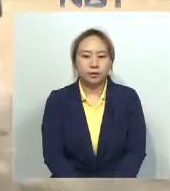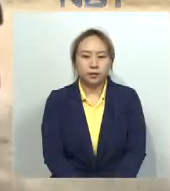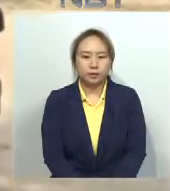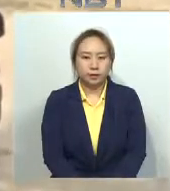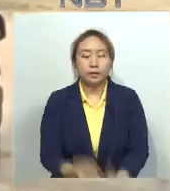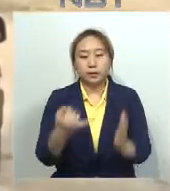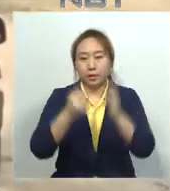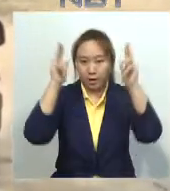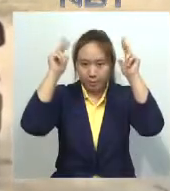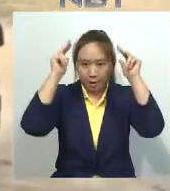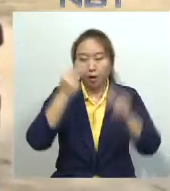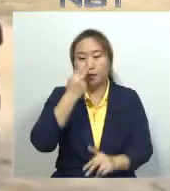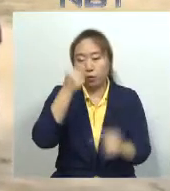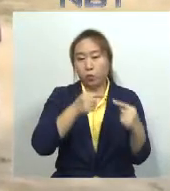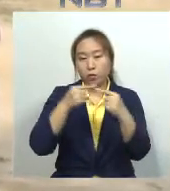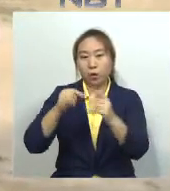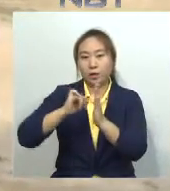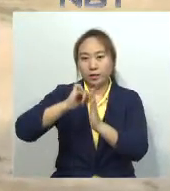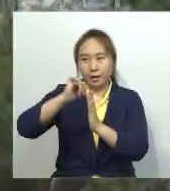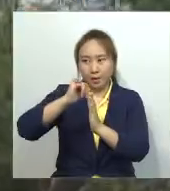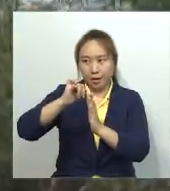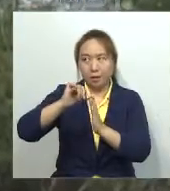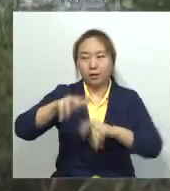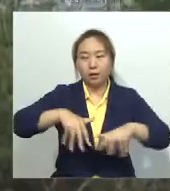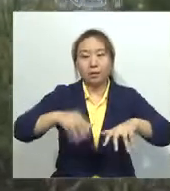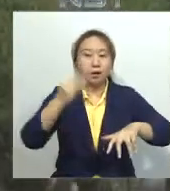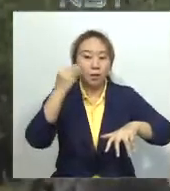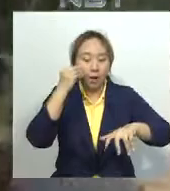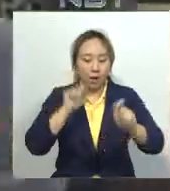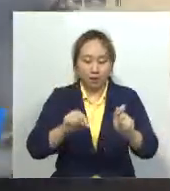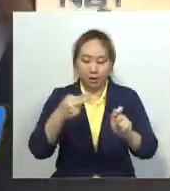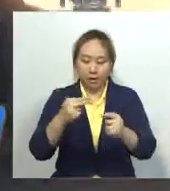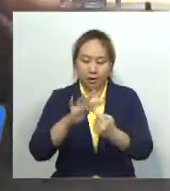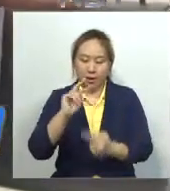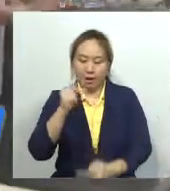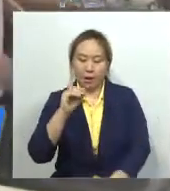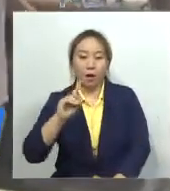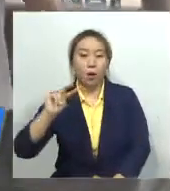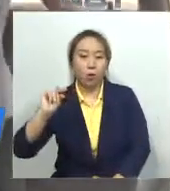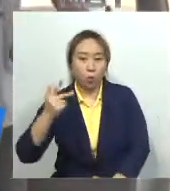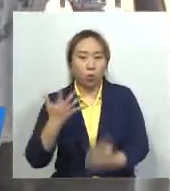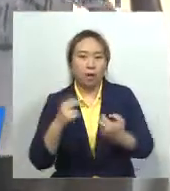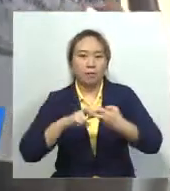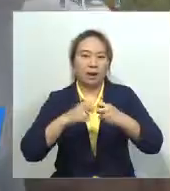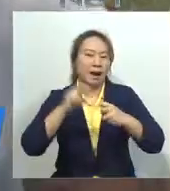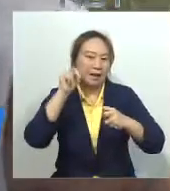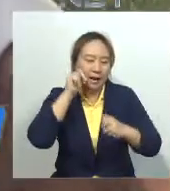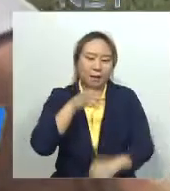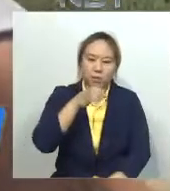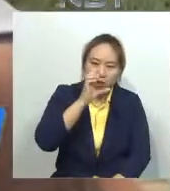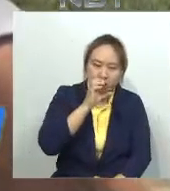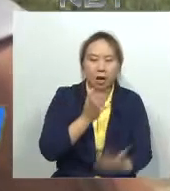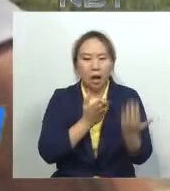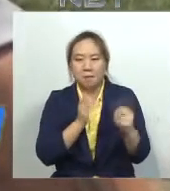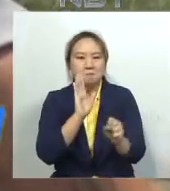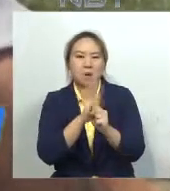จากลำปางไปดูกันที่จังหวัดเชียงใหม่กันบ้างนะครับชาวบ้านทุ่งก๊อดอำเภอหางดงนะครับตอนนี้ประสบปัญหาขาดแคลนน้ำกินน้ำใช้จนต้